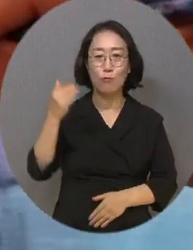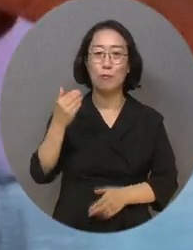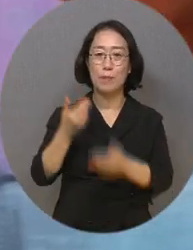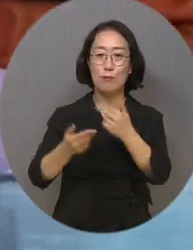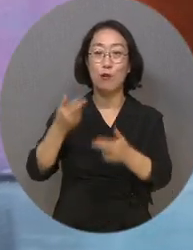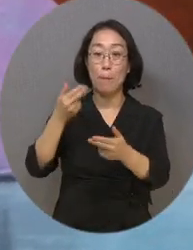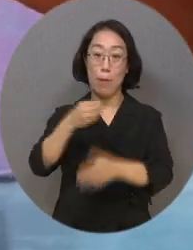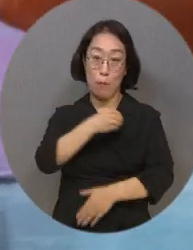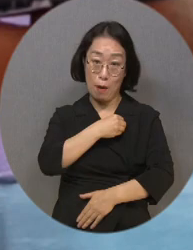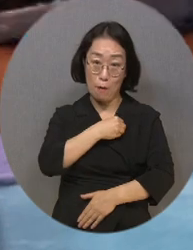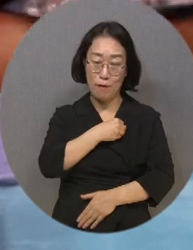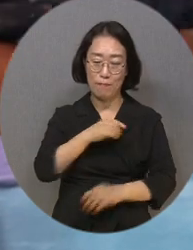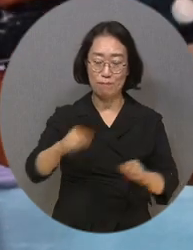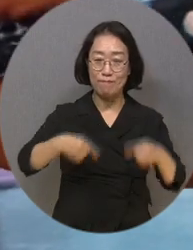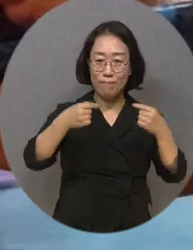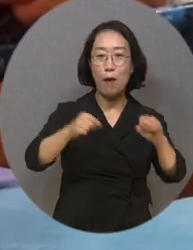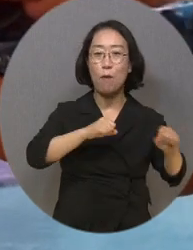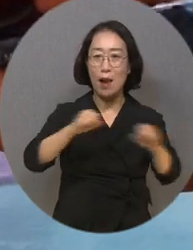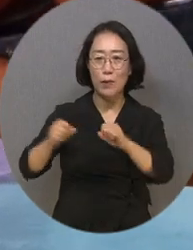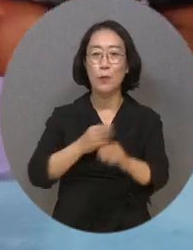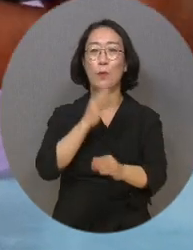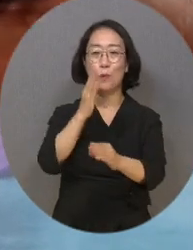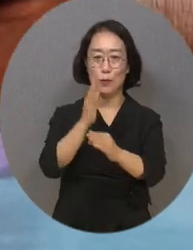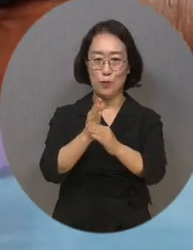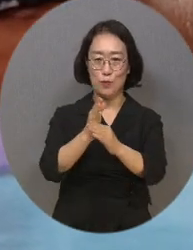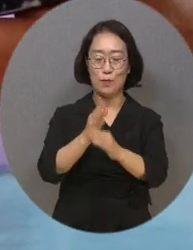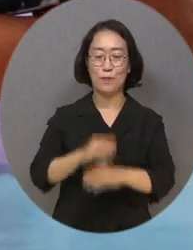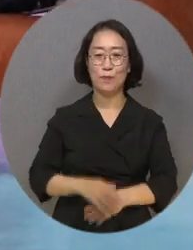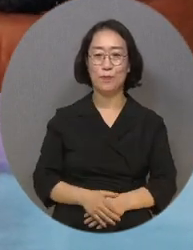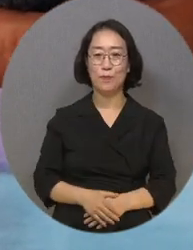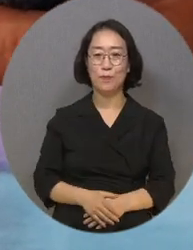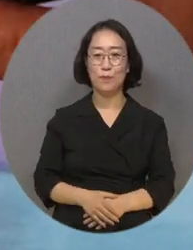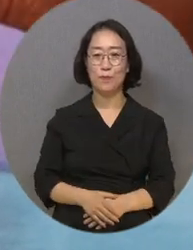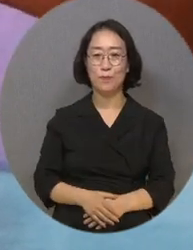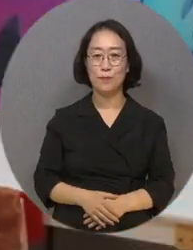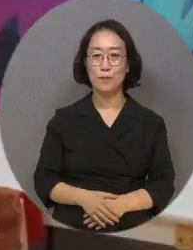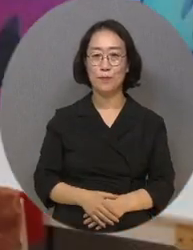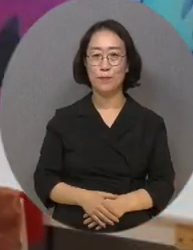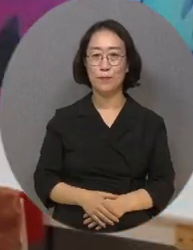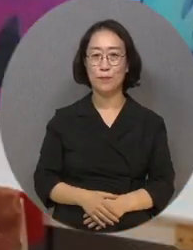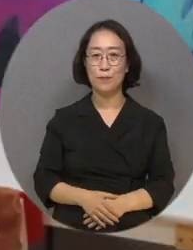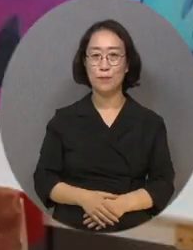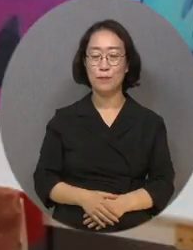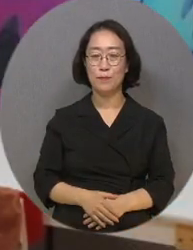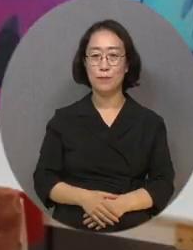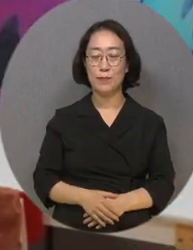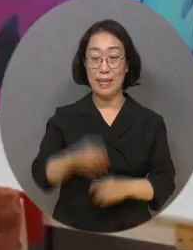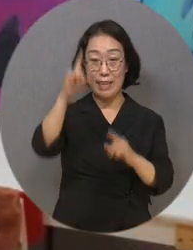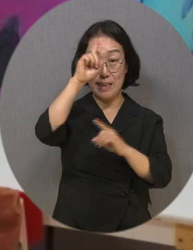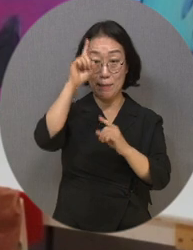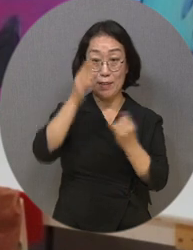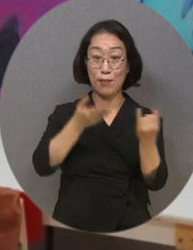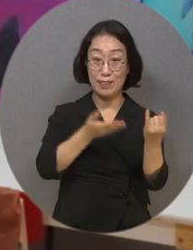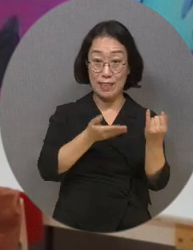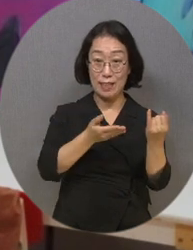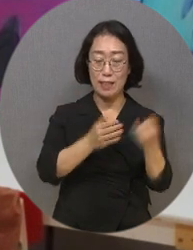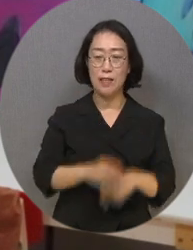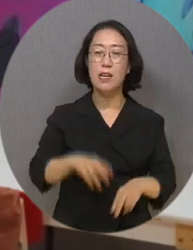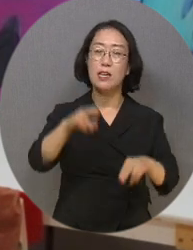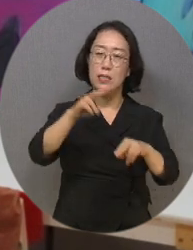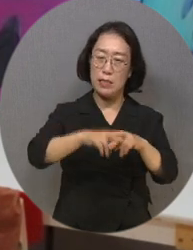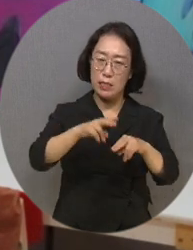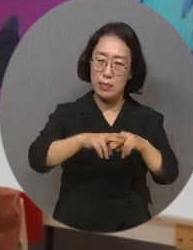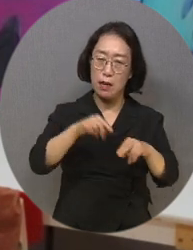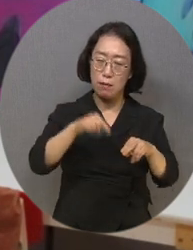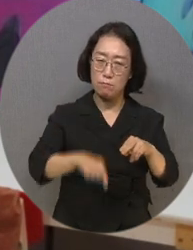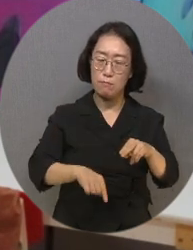한국미술협회 회원으로 왕성한 활동을 하고 있습니다. 이미경 작가는 의자를 통해